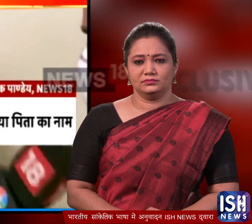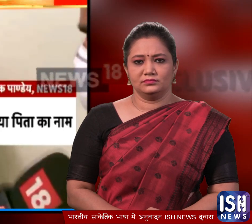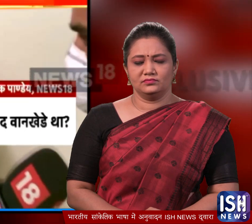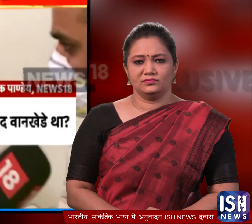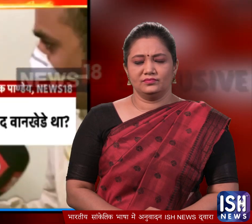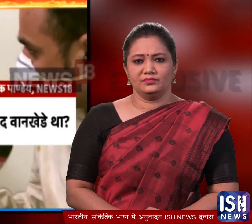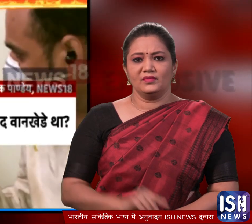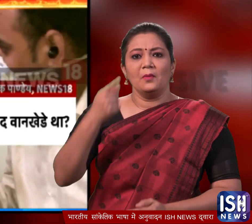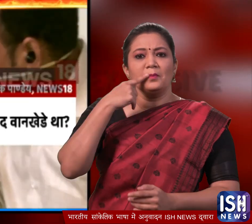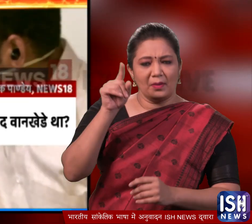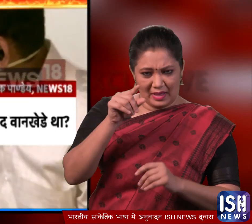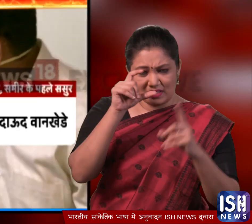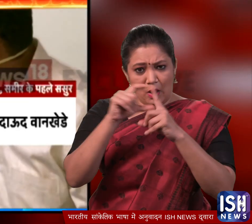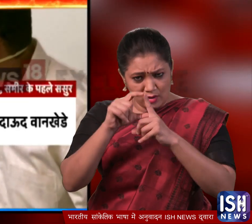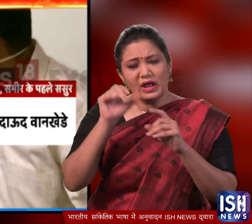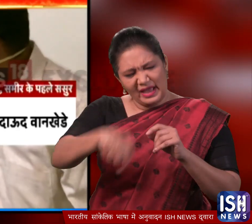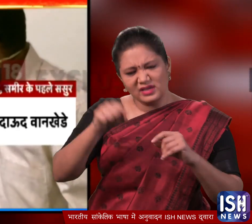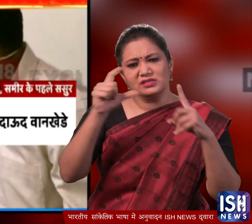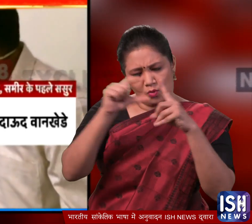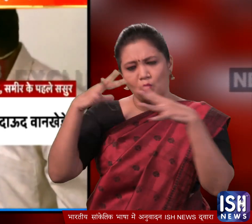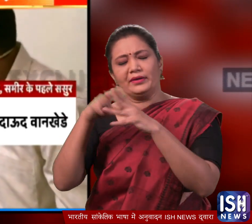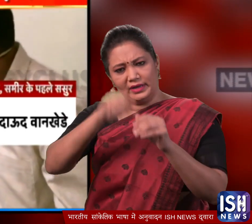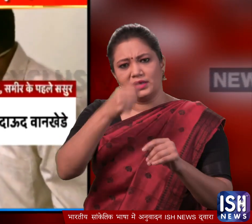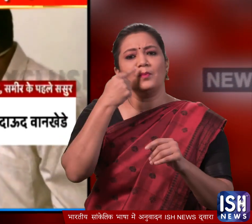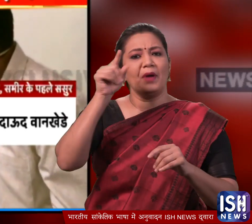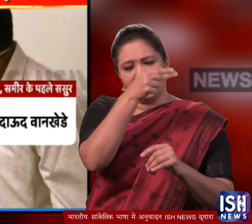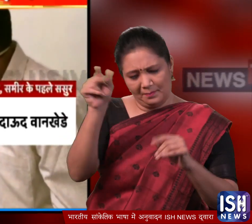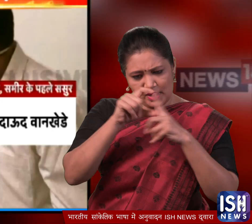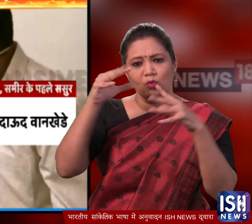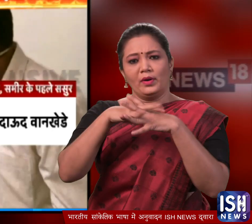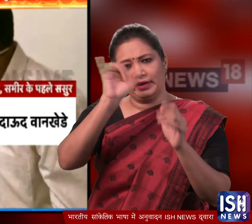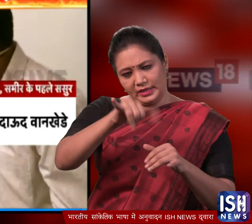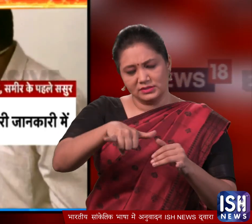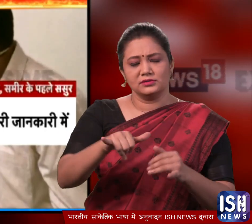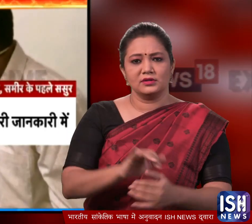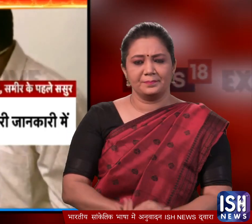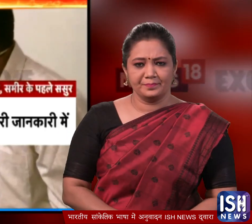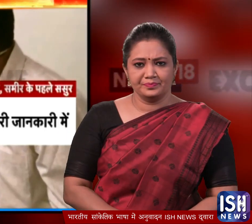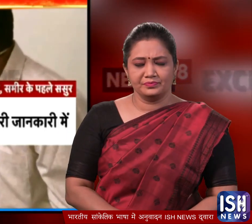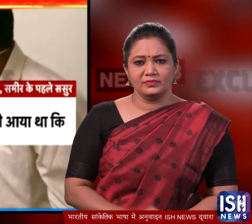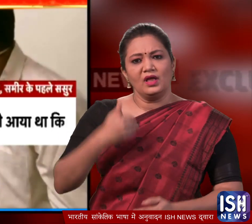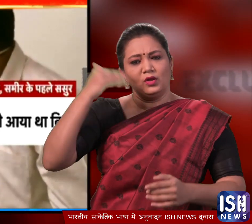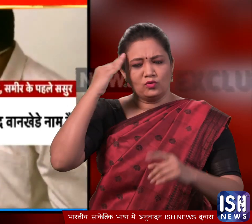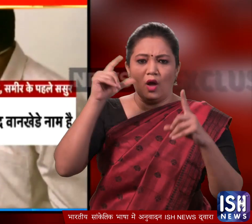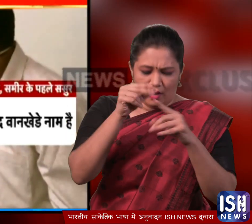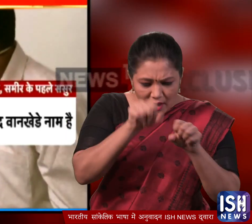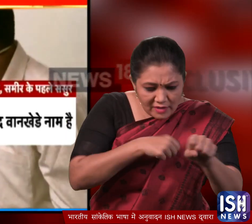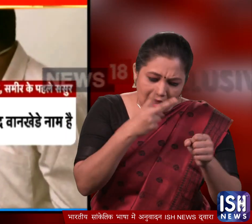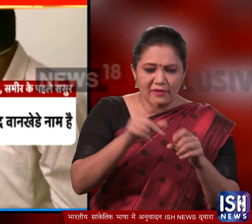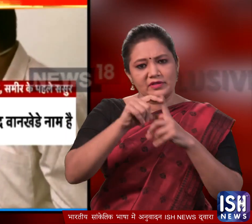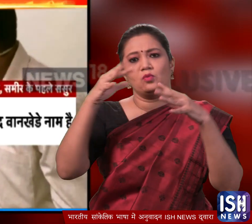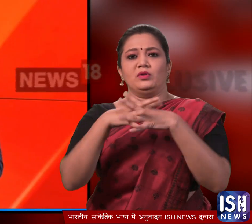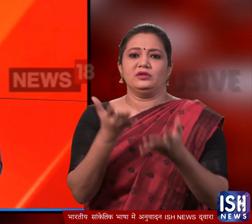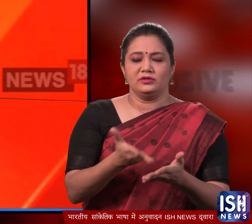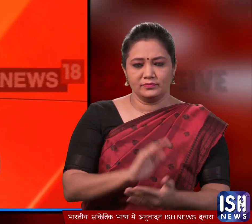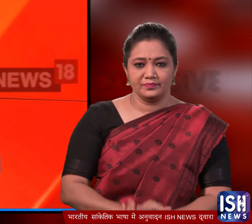पिताजी का नाम दाऊद वानखेड़े था। दाऊद मालूम था, दाऊद वानखेड़े हमारे मतलब उसमें आया था कि दाऊद वानखेड़े नाम